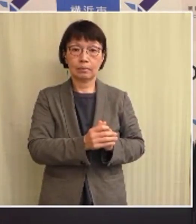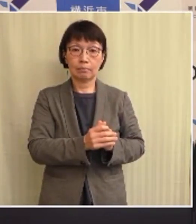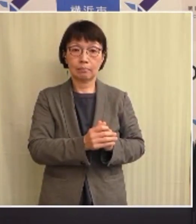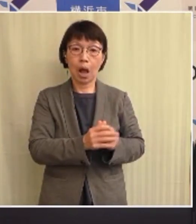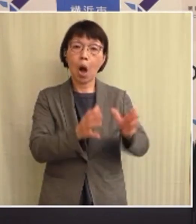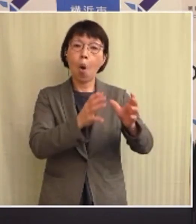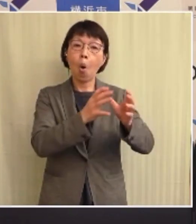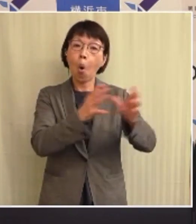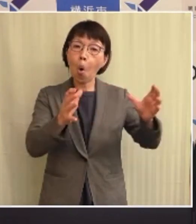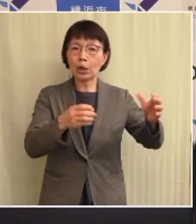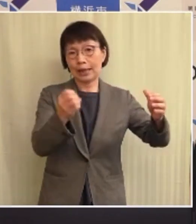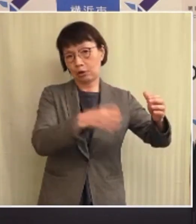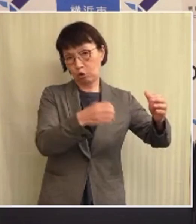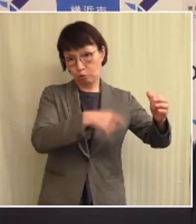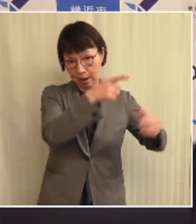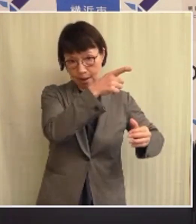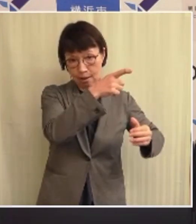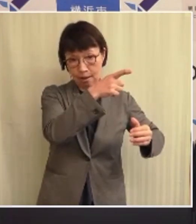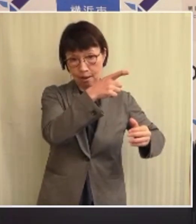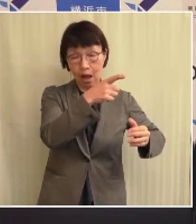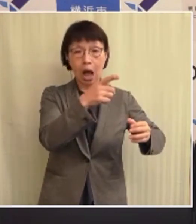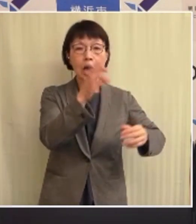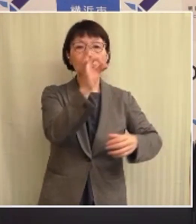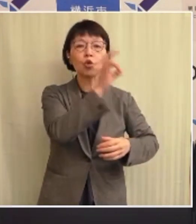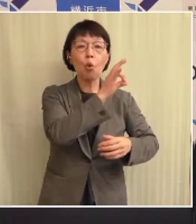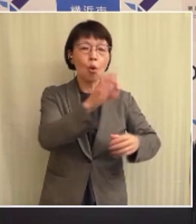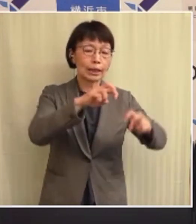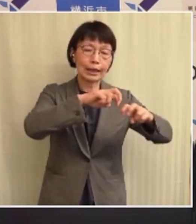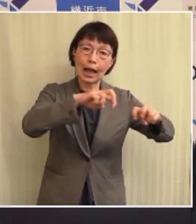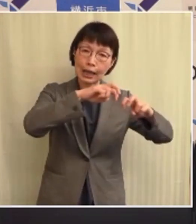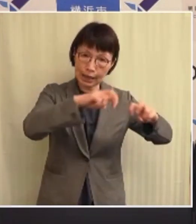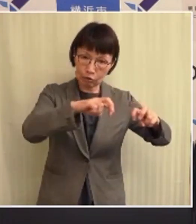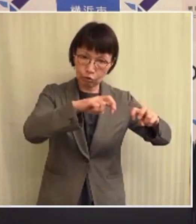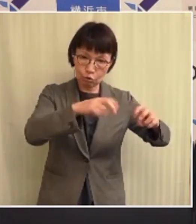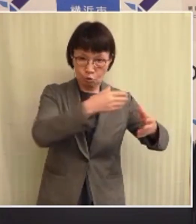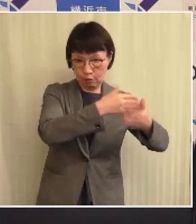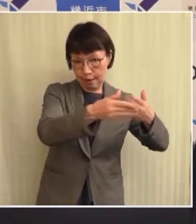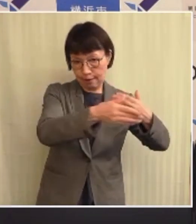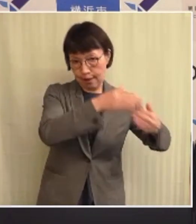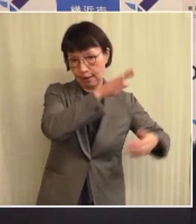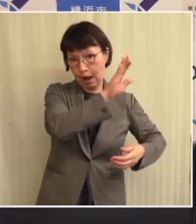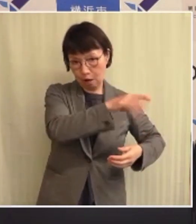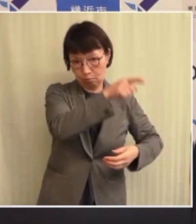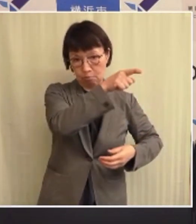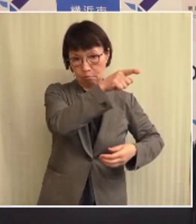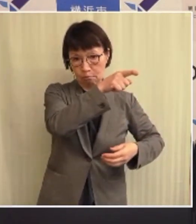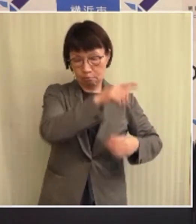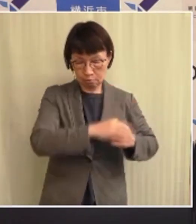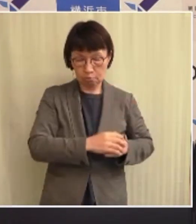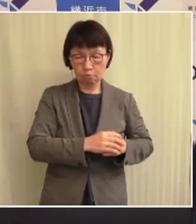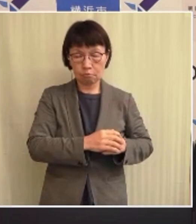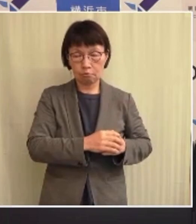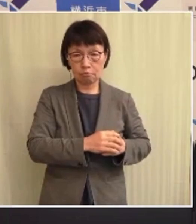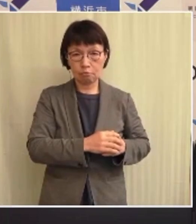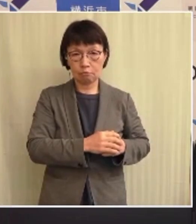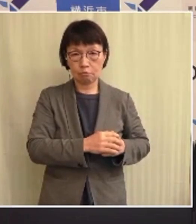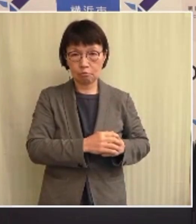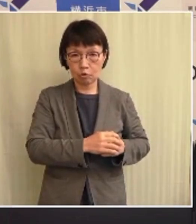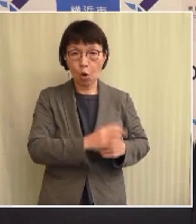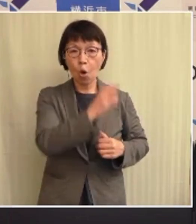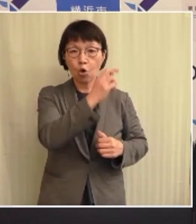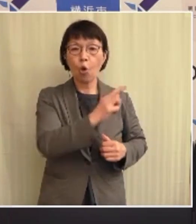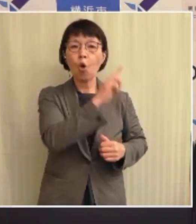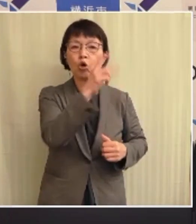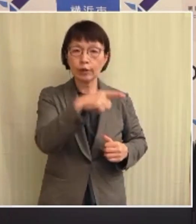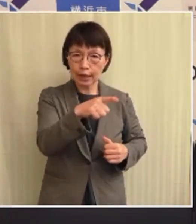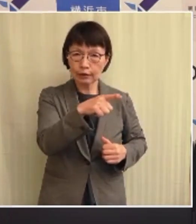売店というかスーパーといたしまして、商品開発を、これまでも行ってきた実績ございますし、そういったローゼンさん